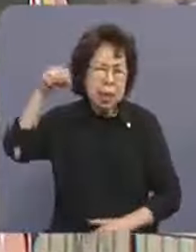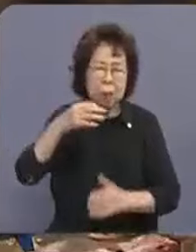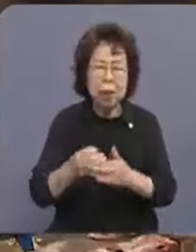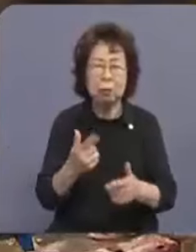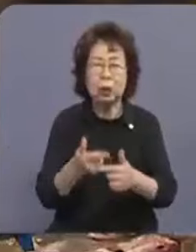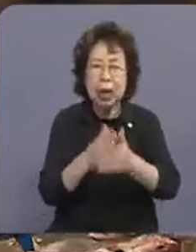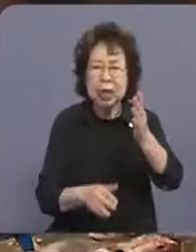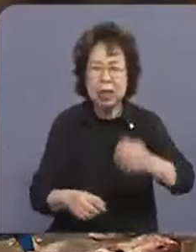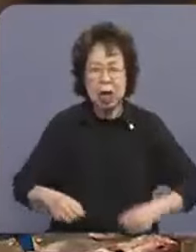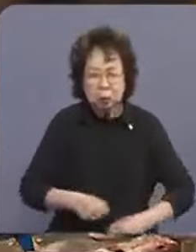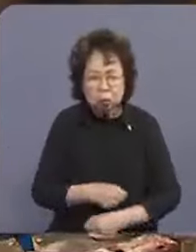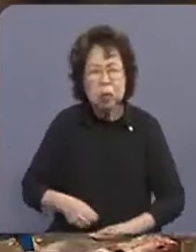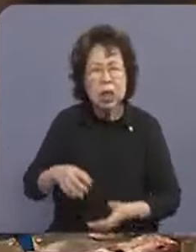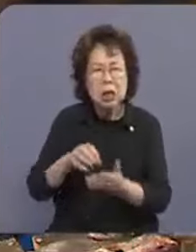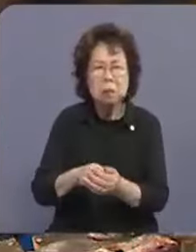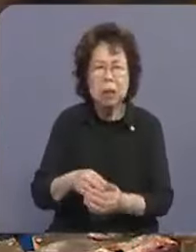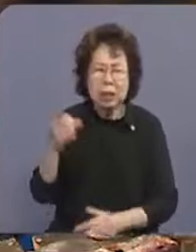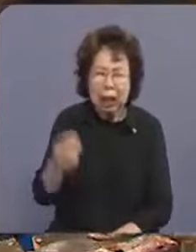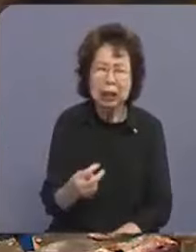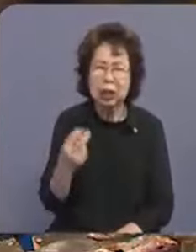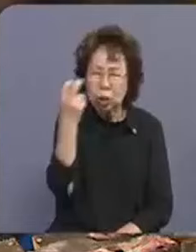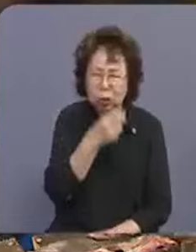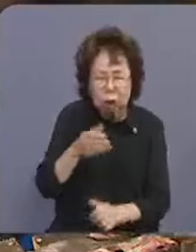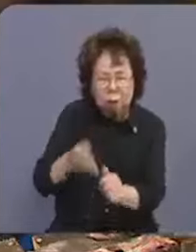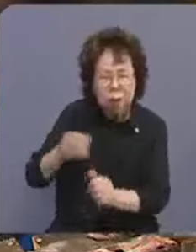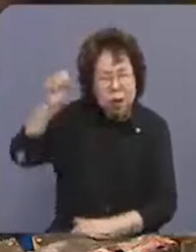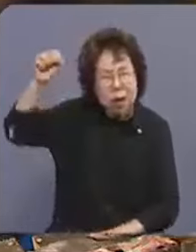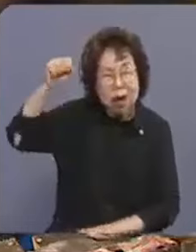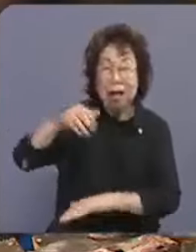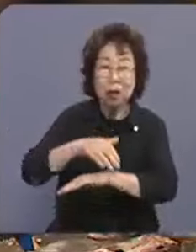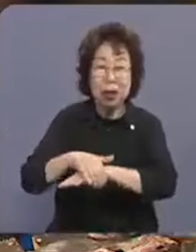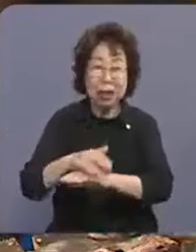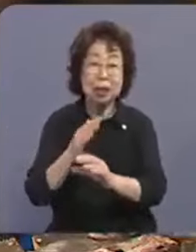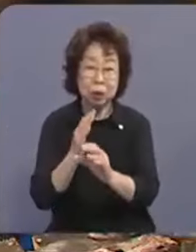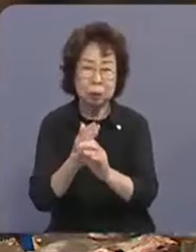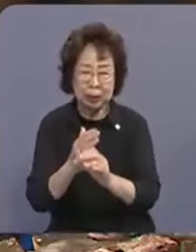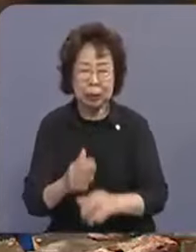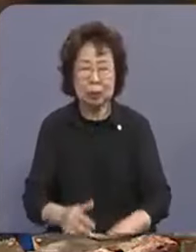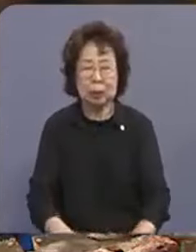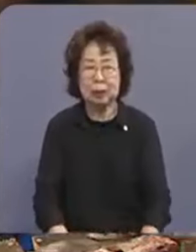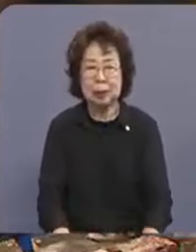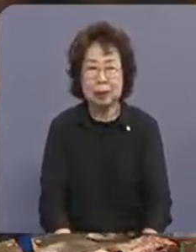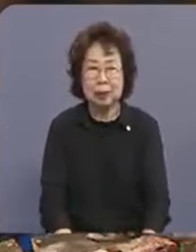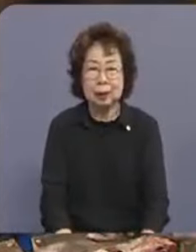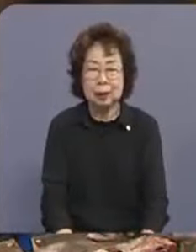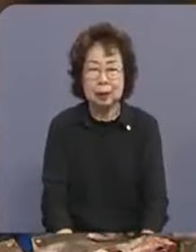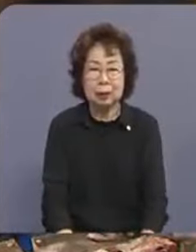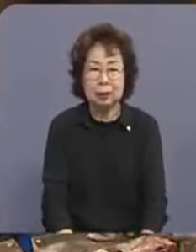부산시에 대해 부정 입점 전면 재조사를 촉구할 예정입니다. KBS 뉴스 김아른입니다.